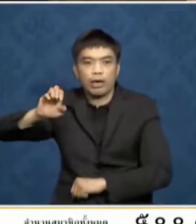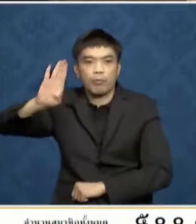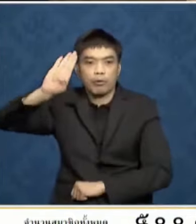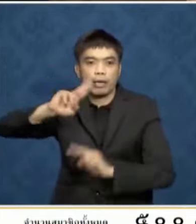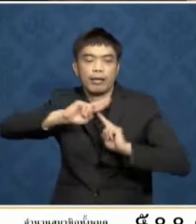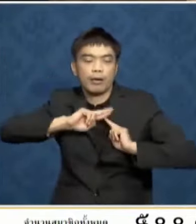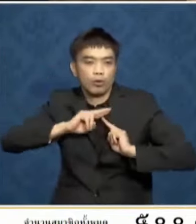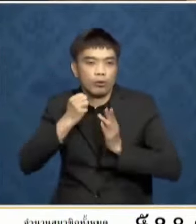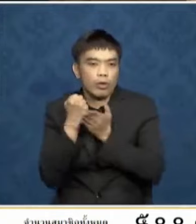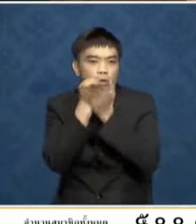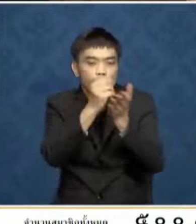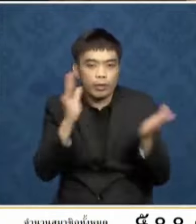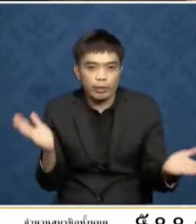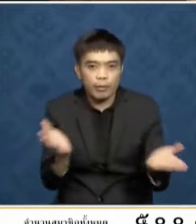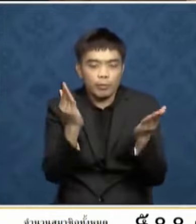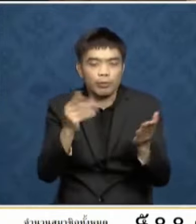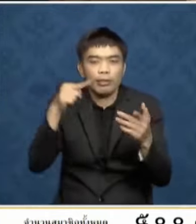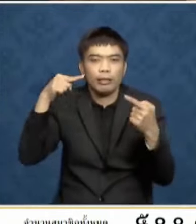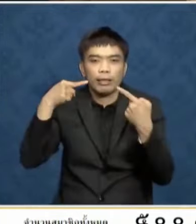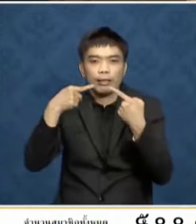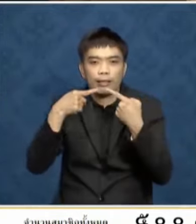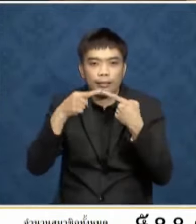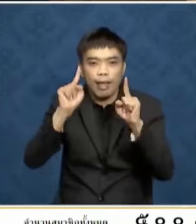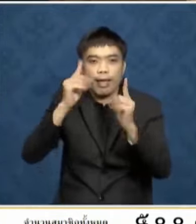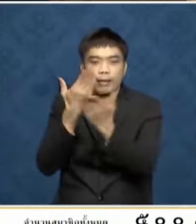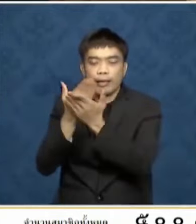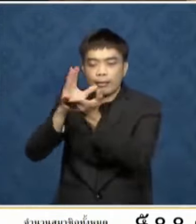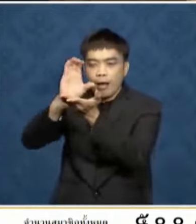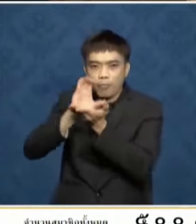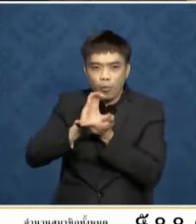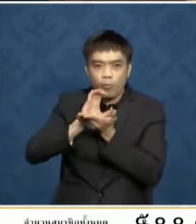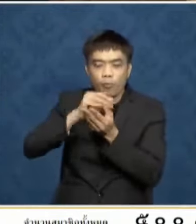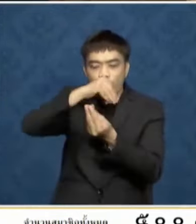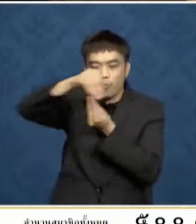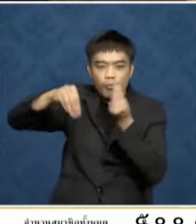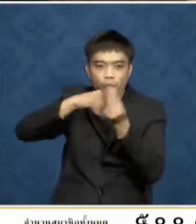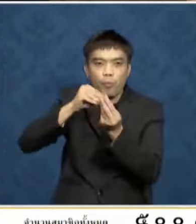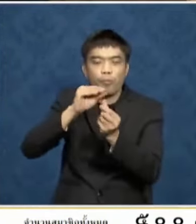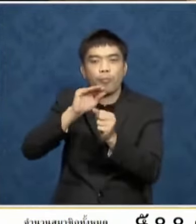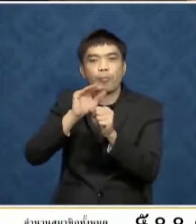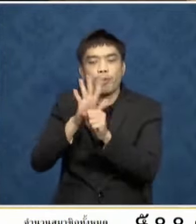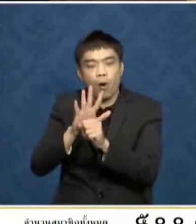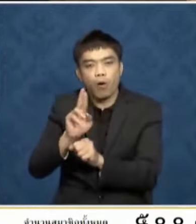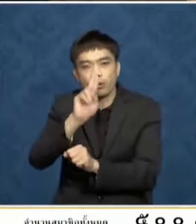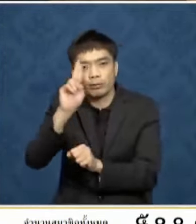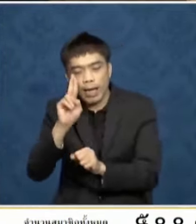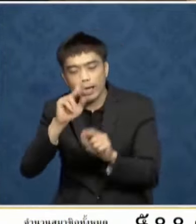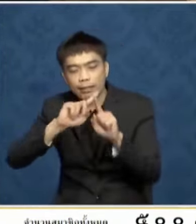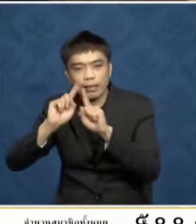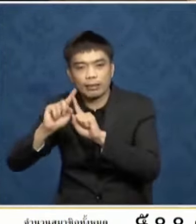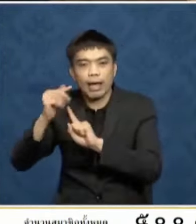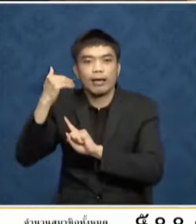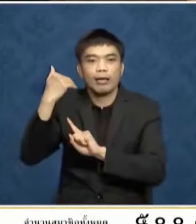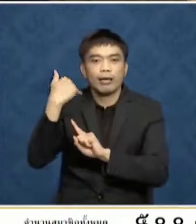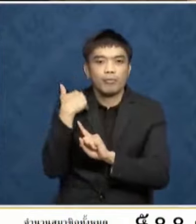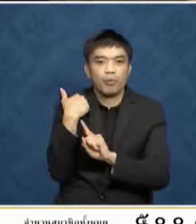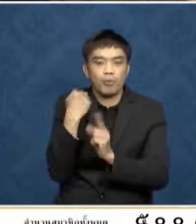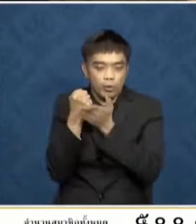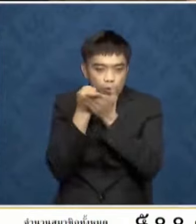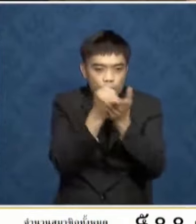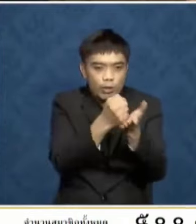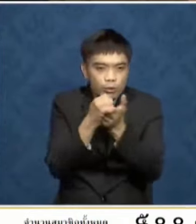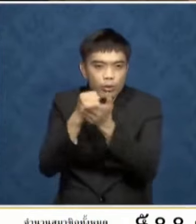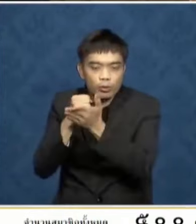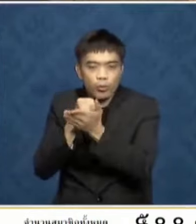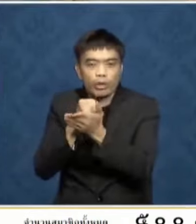สนุนแต่ด้ข้อจำกดทางงกประมาณและทนโบายการตั้งเปาหมายในการใช้งประมาณทำให้เรายไม่สามารถร่มโครบรรไฟ